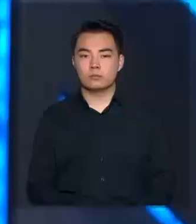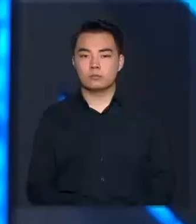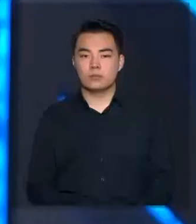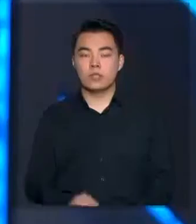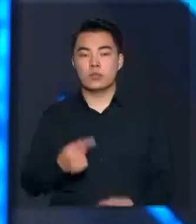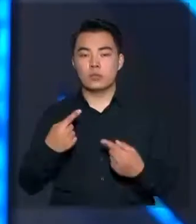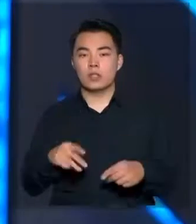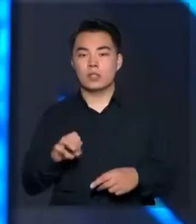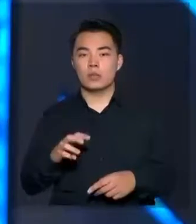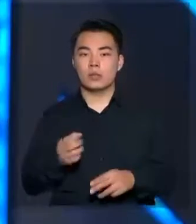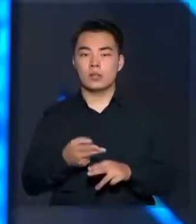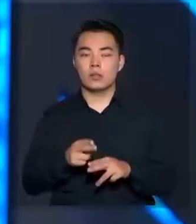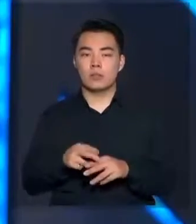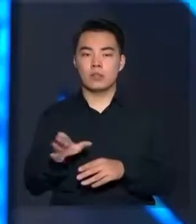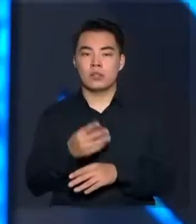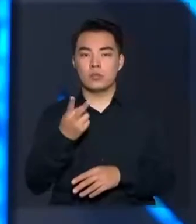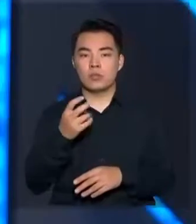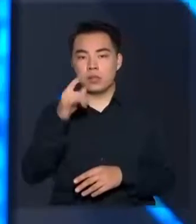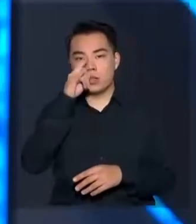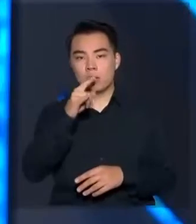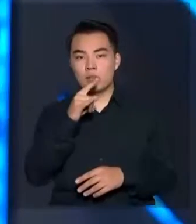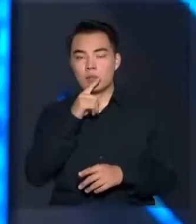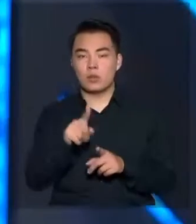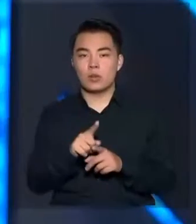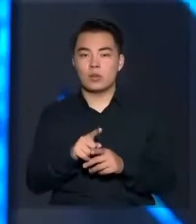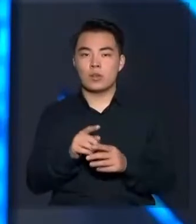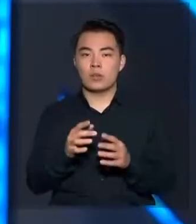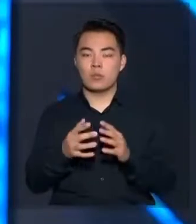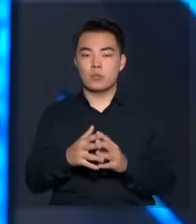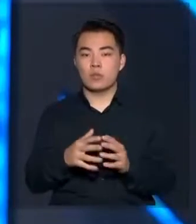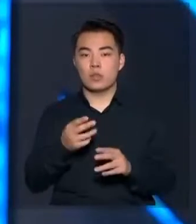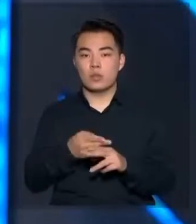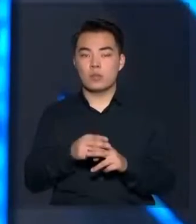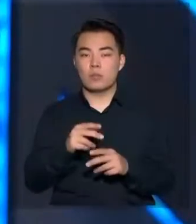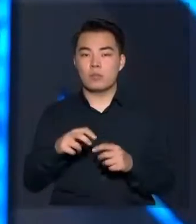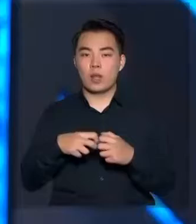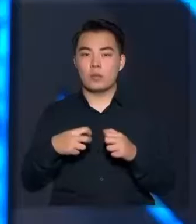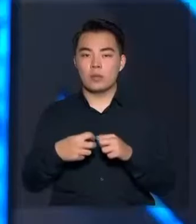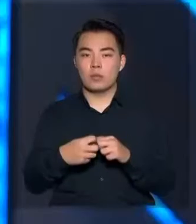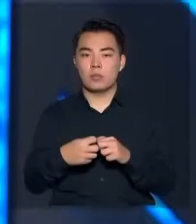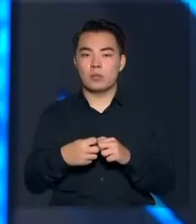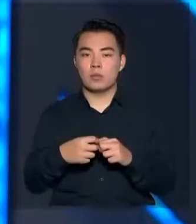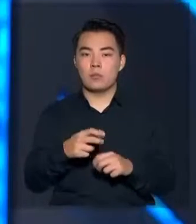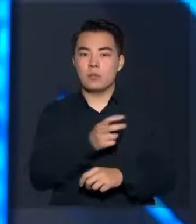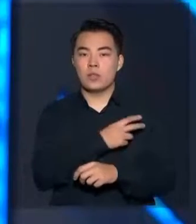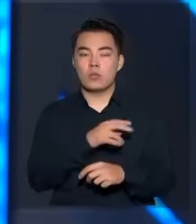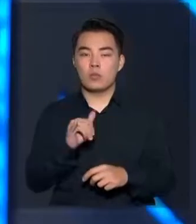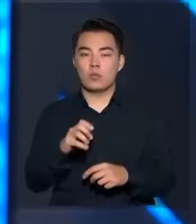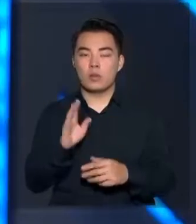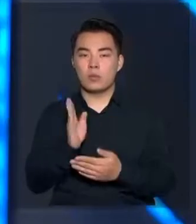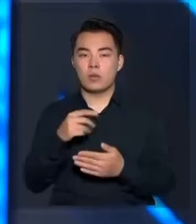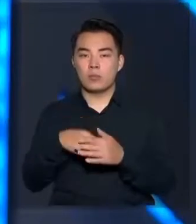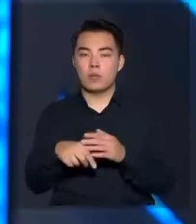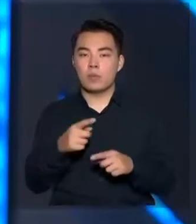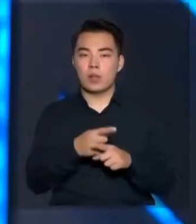и к другим темам более 200 казахстанских населенных пунктах наблюдается проблема с доступом к медуслугам более